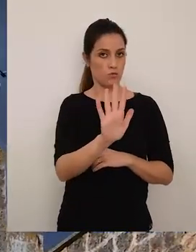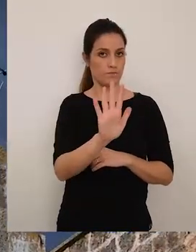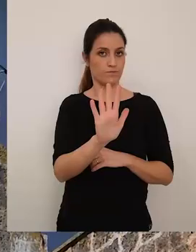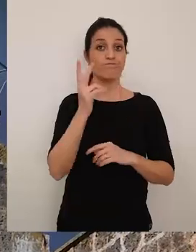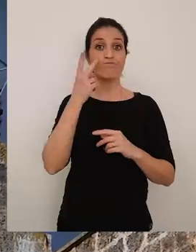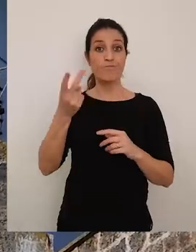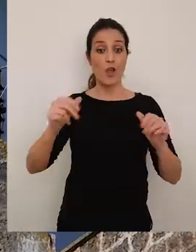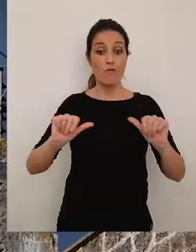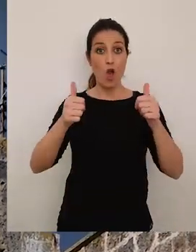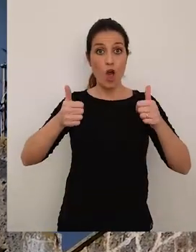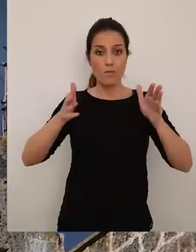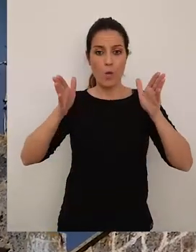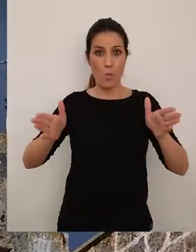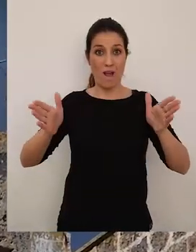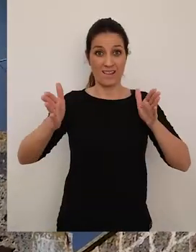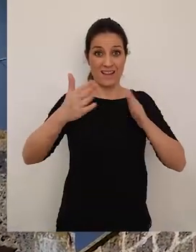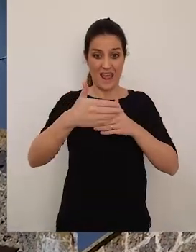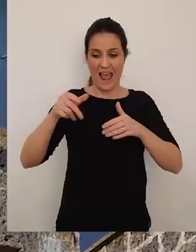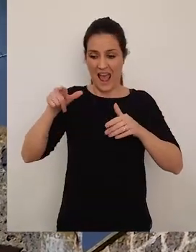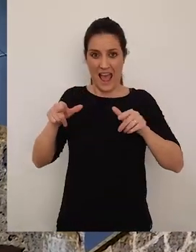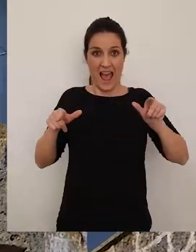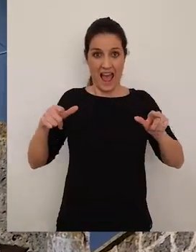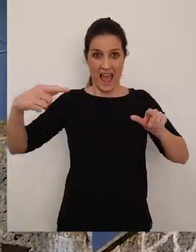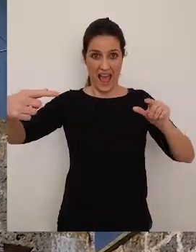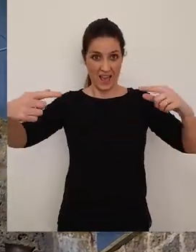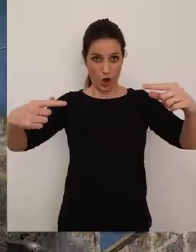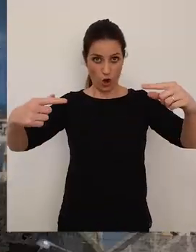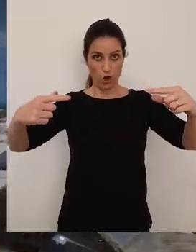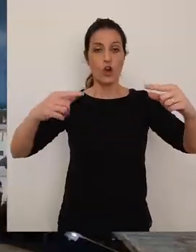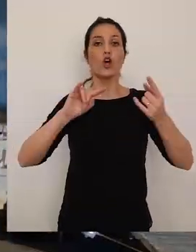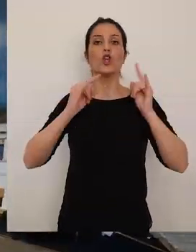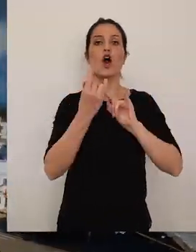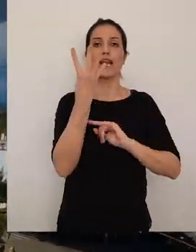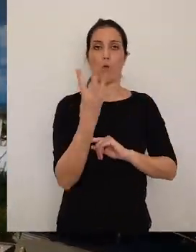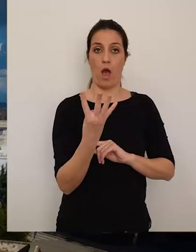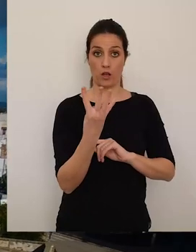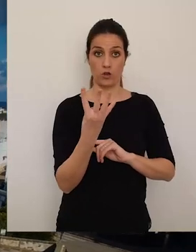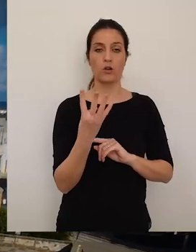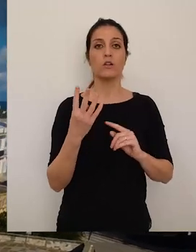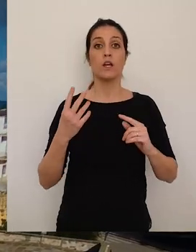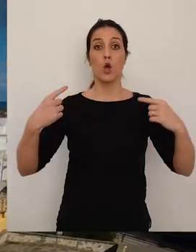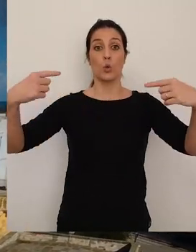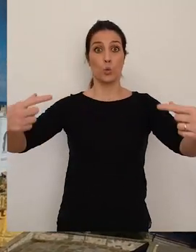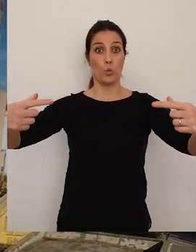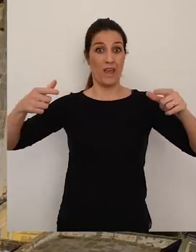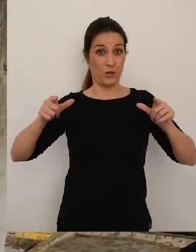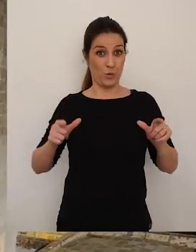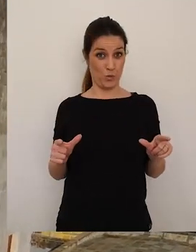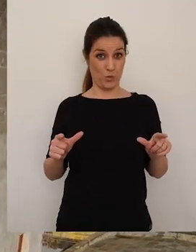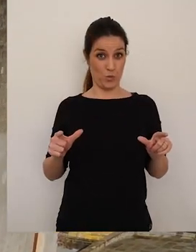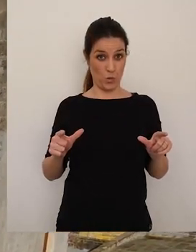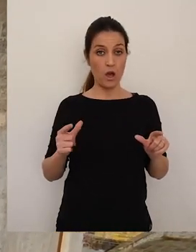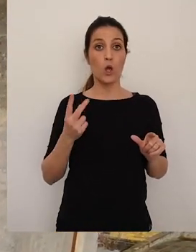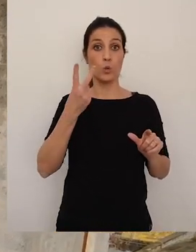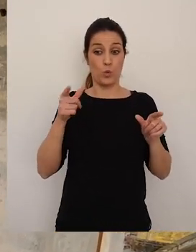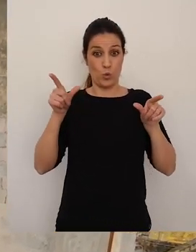impianto quadrangolare, rinforzato ai vertici da quattro torri di due differenti tipologie. Quelle frontali